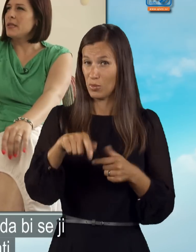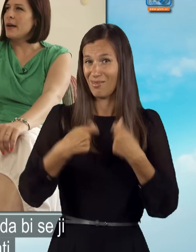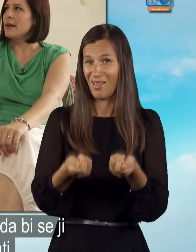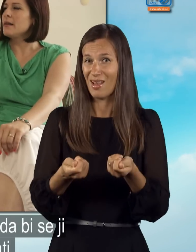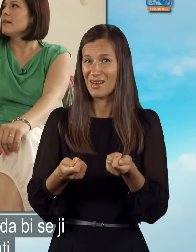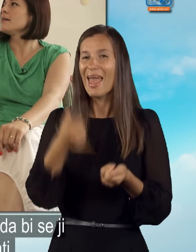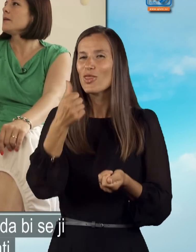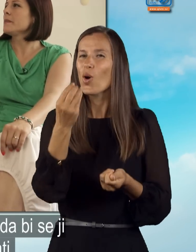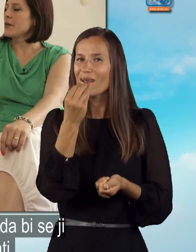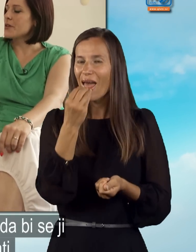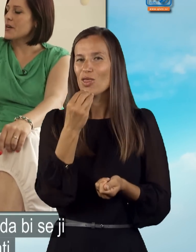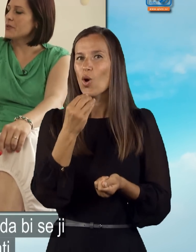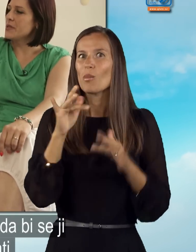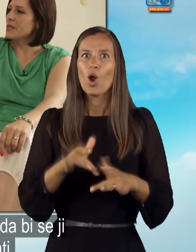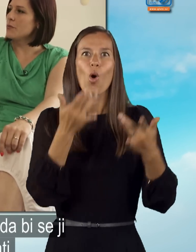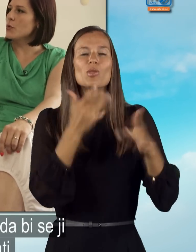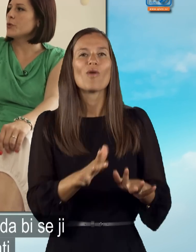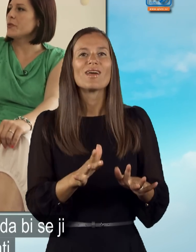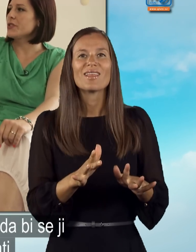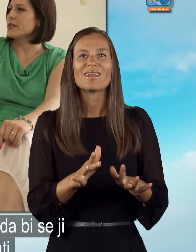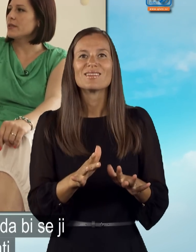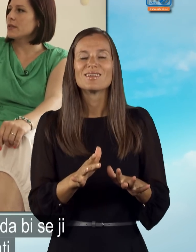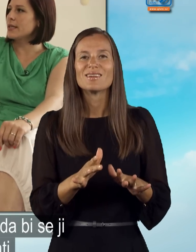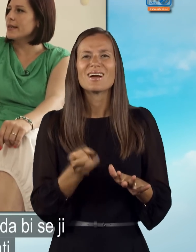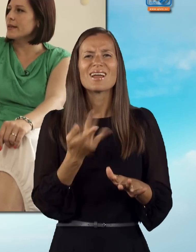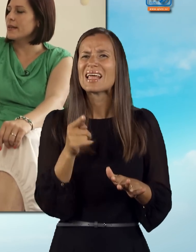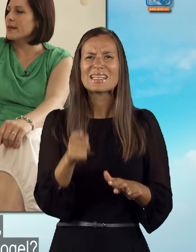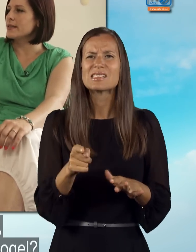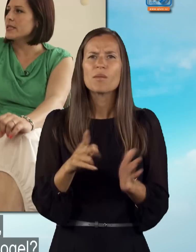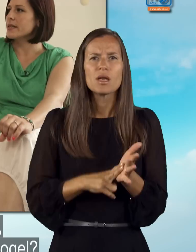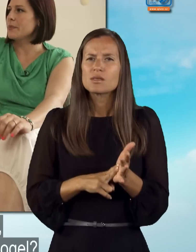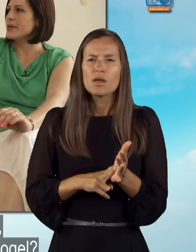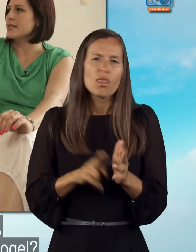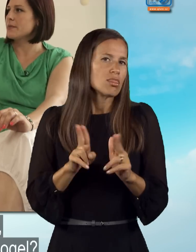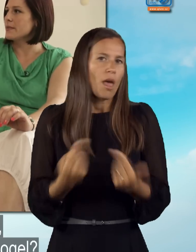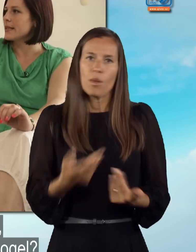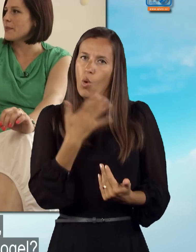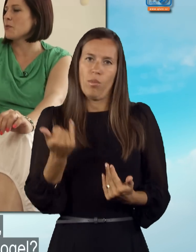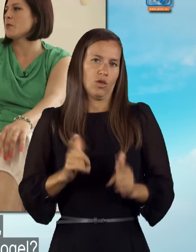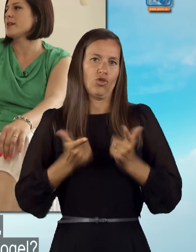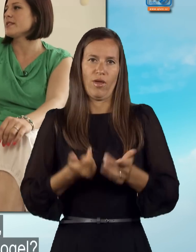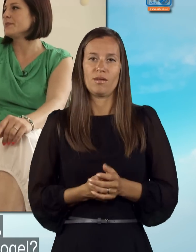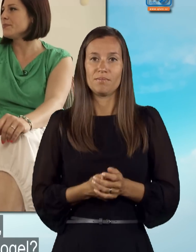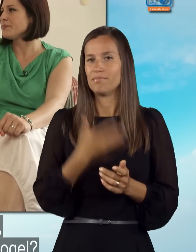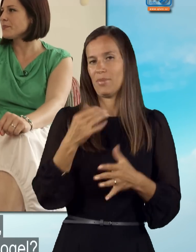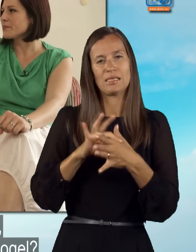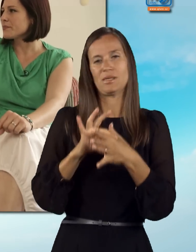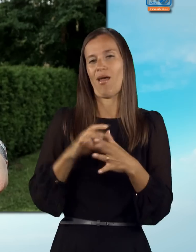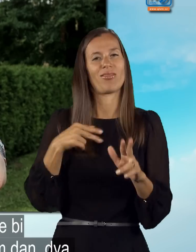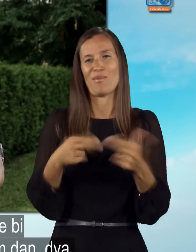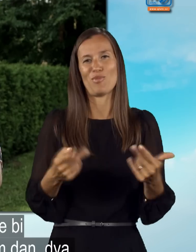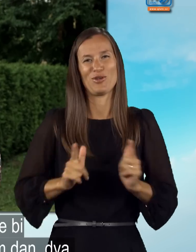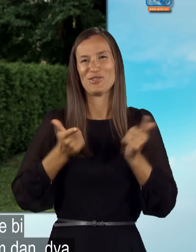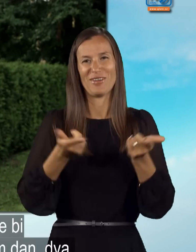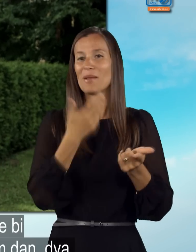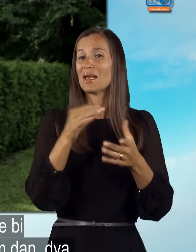Če bi ti dal eno hrano, da bi se ji mogel odpovedati, katera je tista, ki bi res ne bi mogel brez nje? Brez